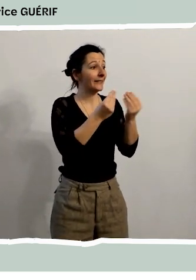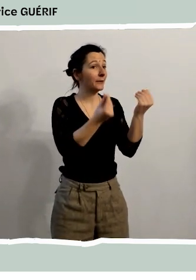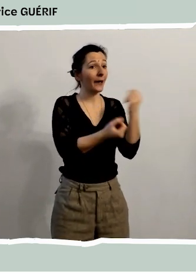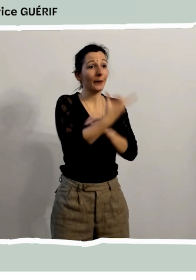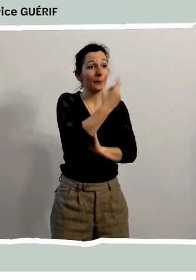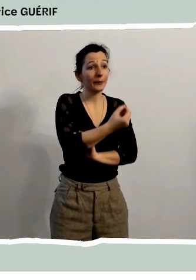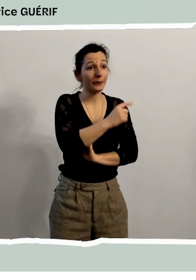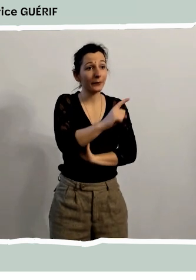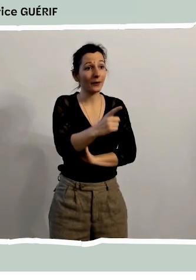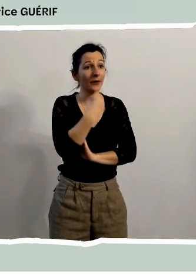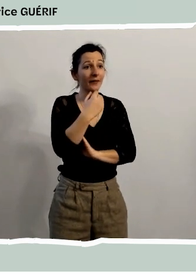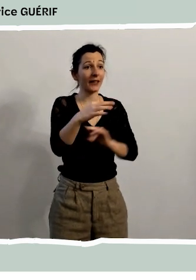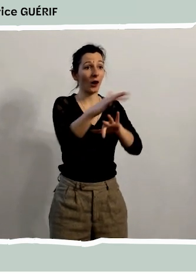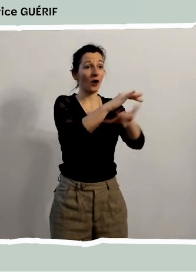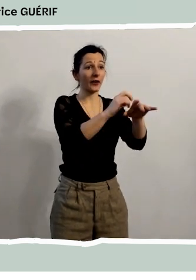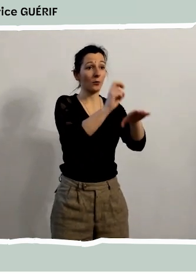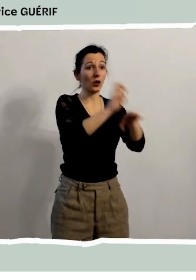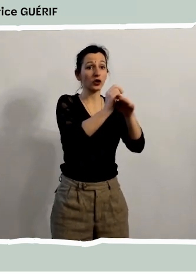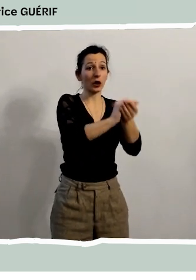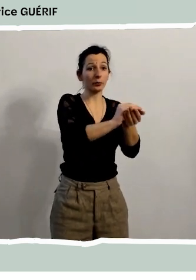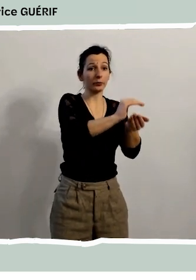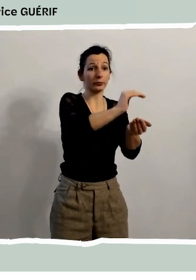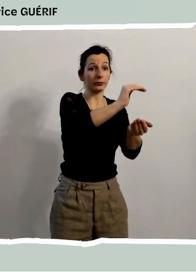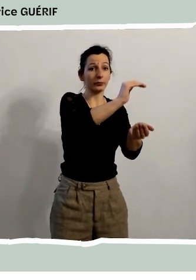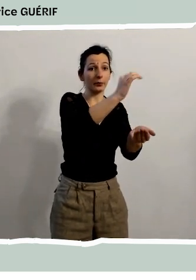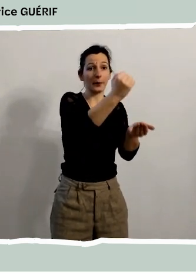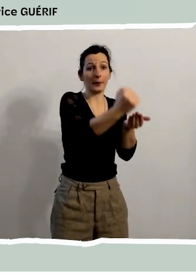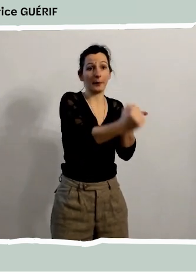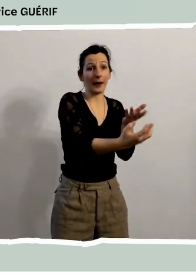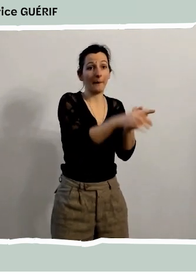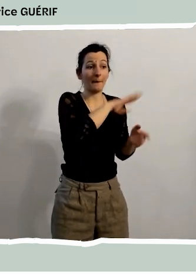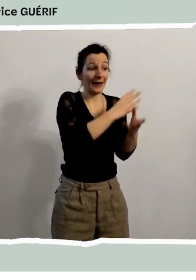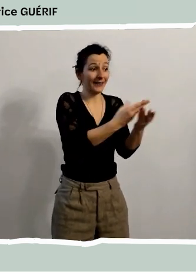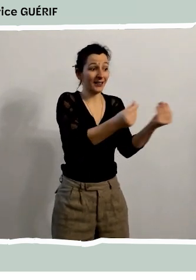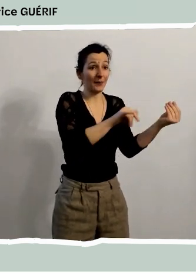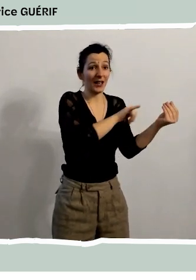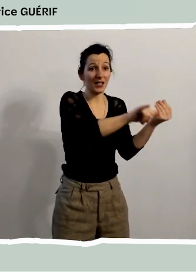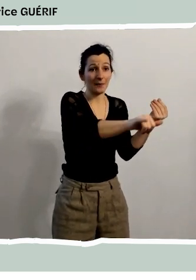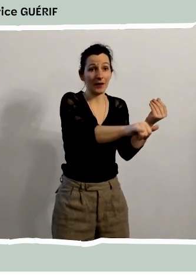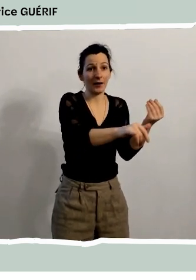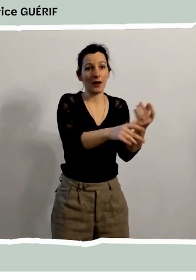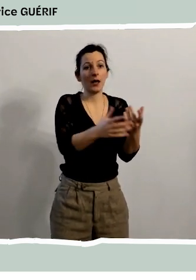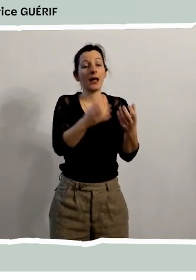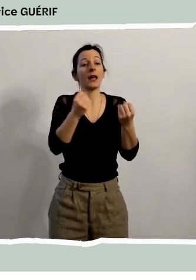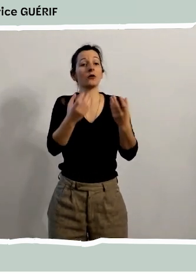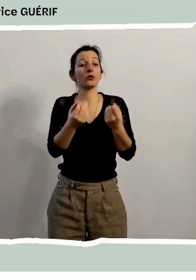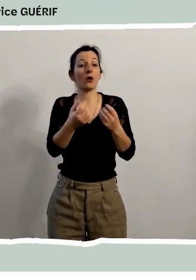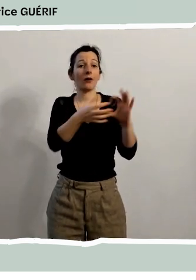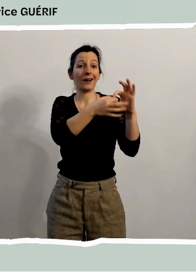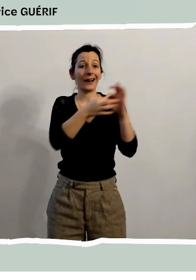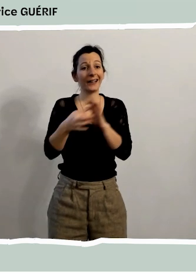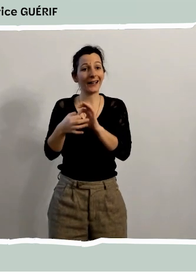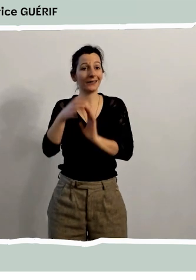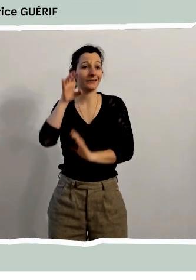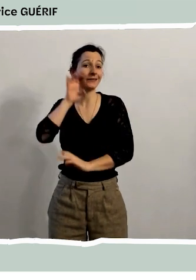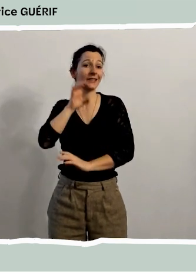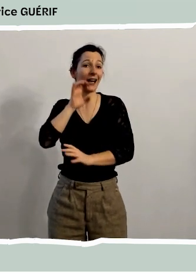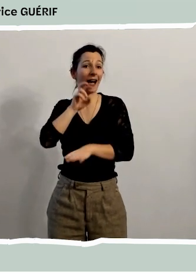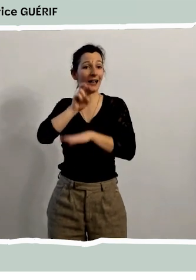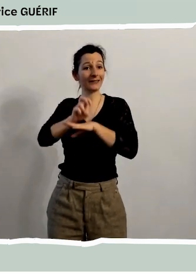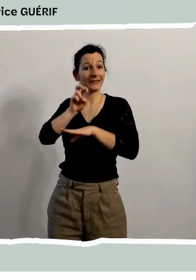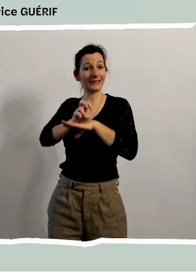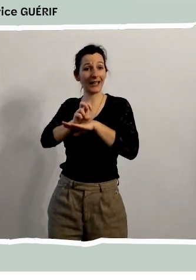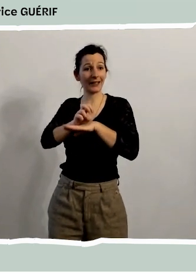donc dans l'environnement qui nous côtoie. Ils ont une grande affinité pour les graisses, hein, on dit qu'ils sont lipophiles, donc ils vont